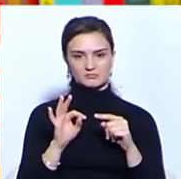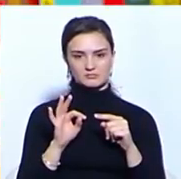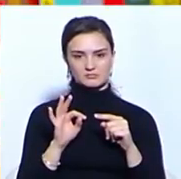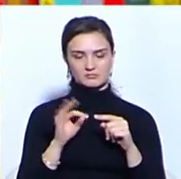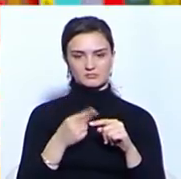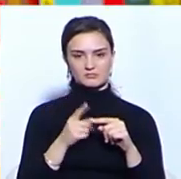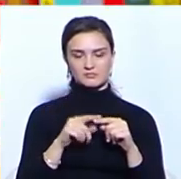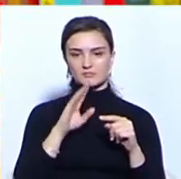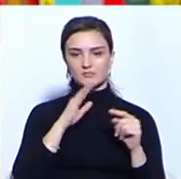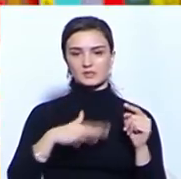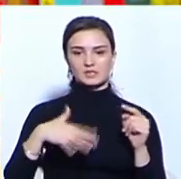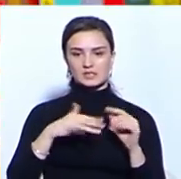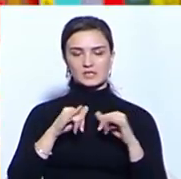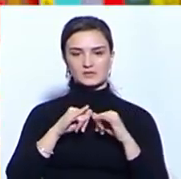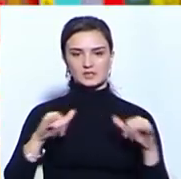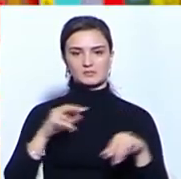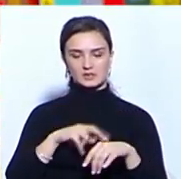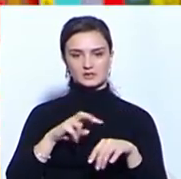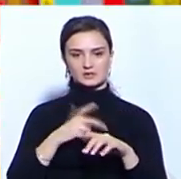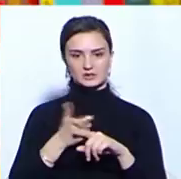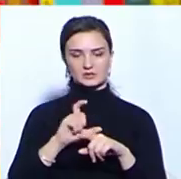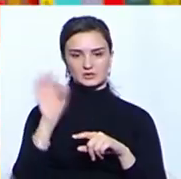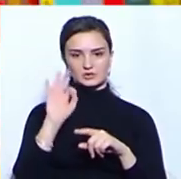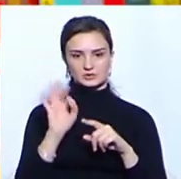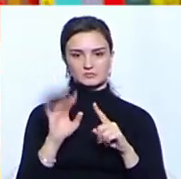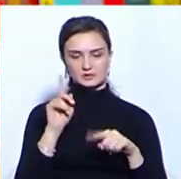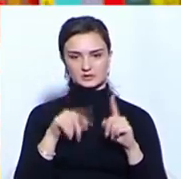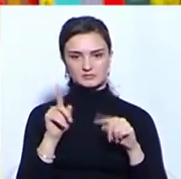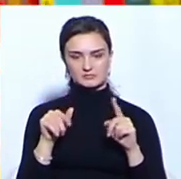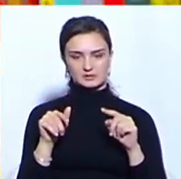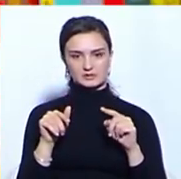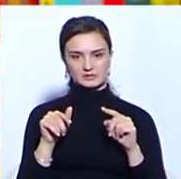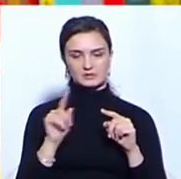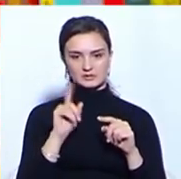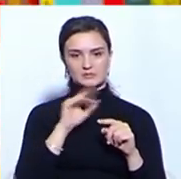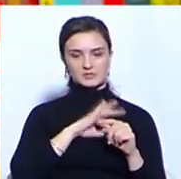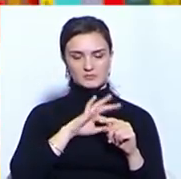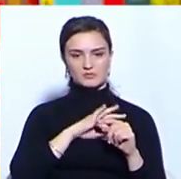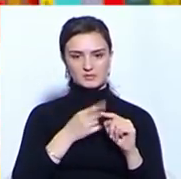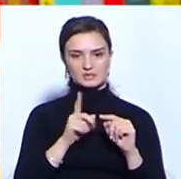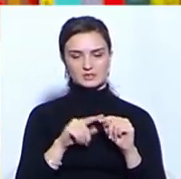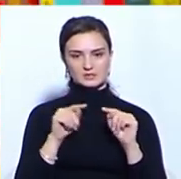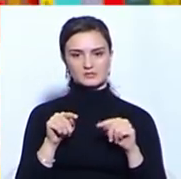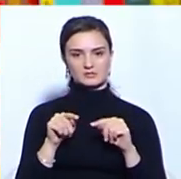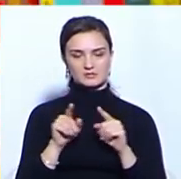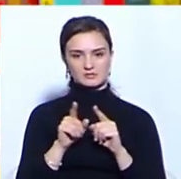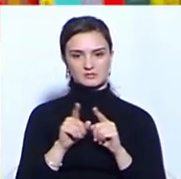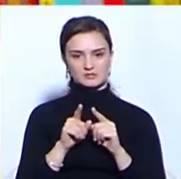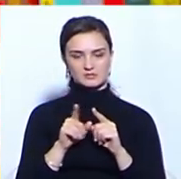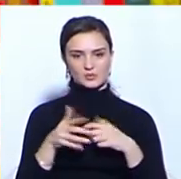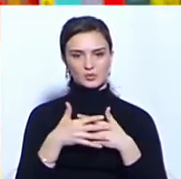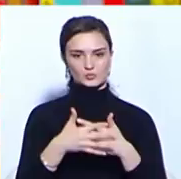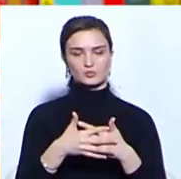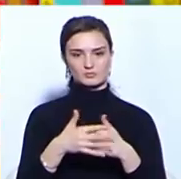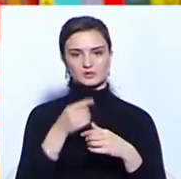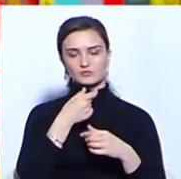მეან-გინეკოლოგიის განვითარება და ქირურგიის ძალიან ხშირმა და ხანდახან გამომართლებელ მახმარებამაც გამოიწვია ესეთი ექტოპიური